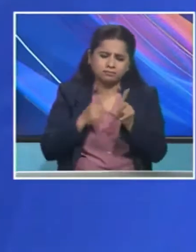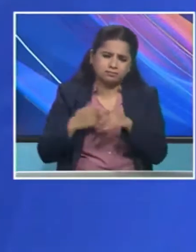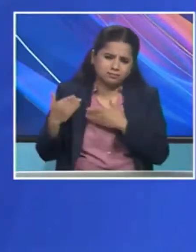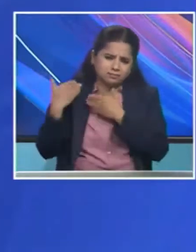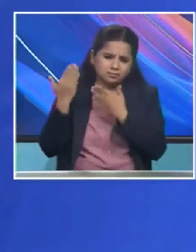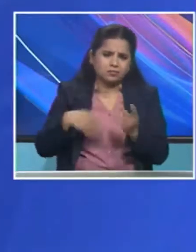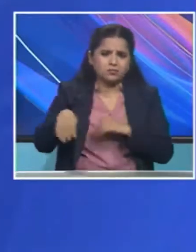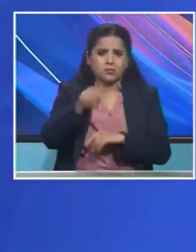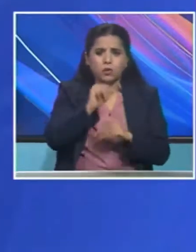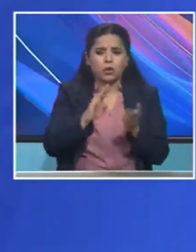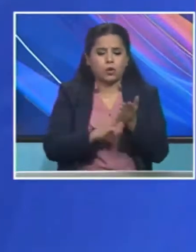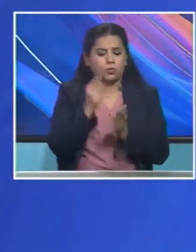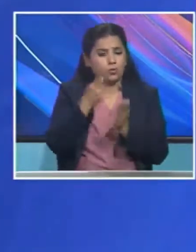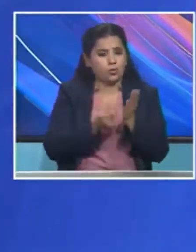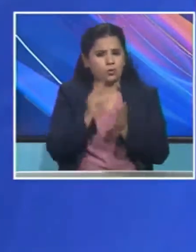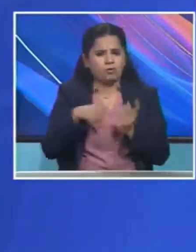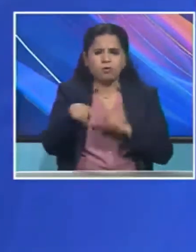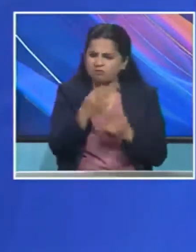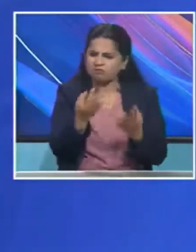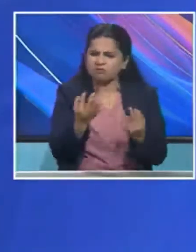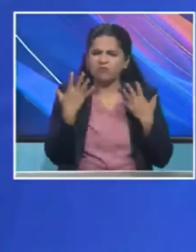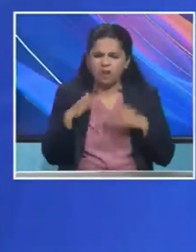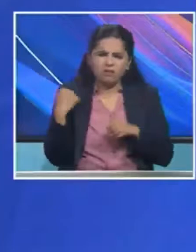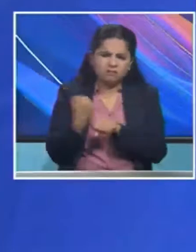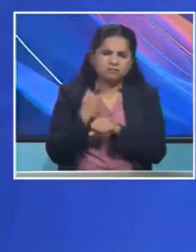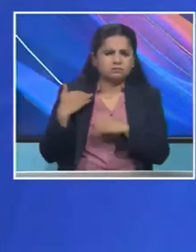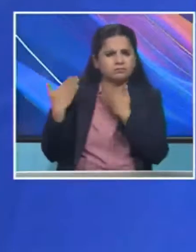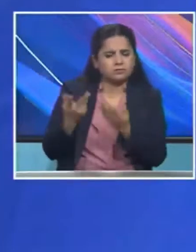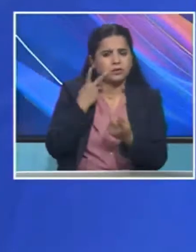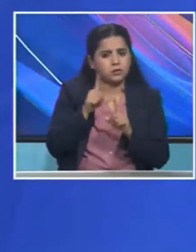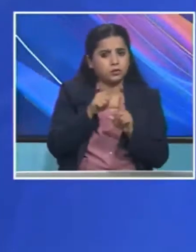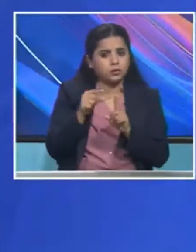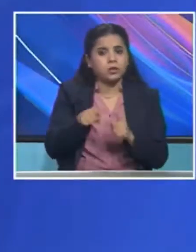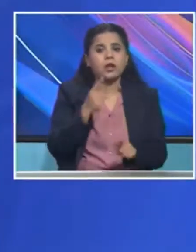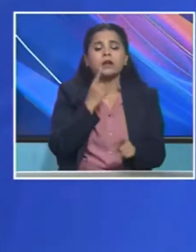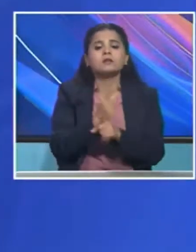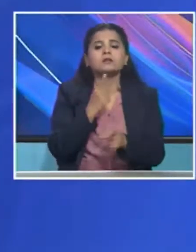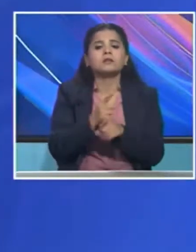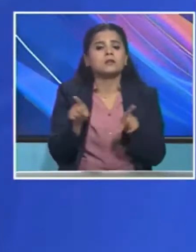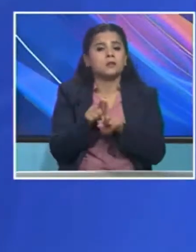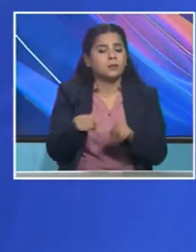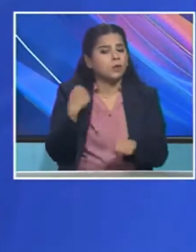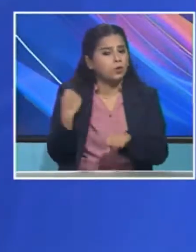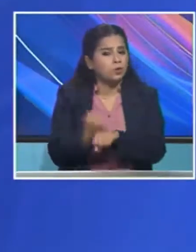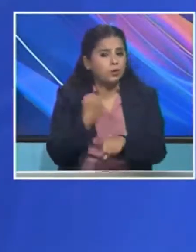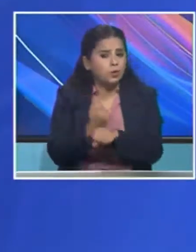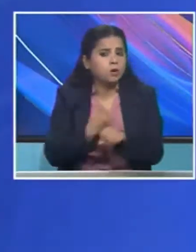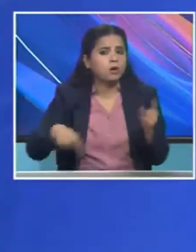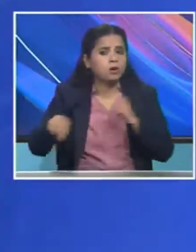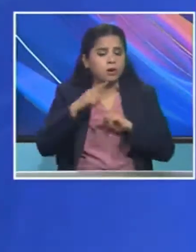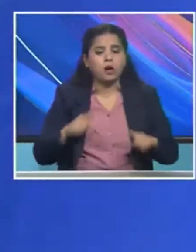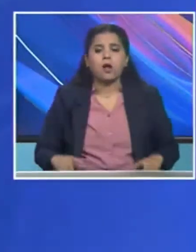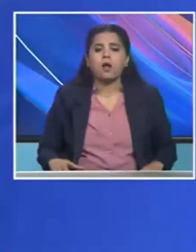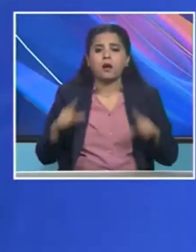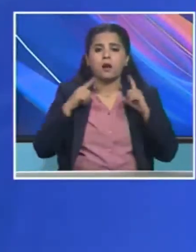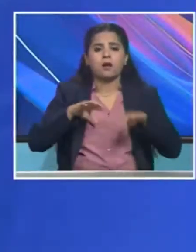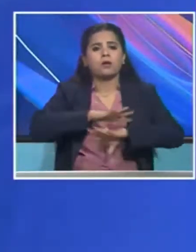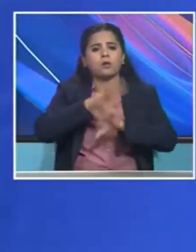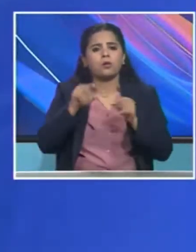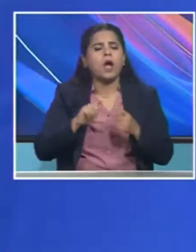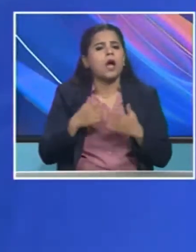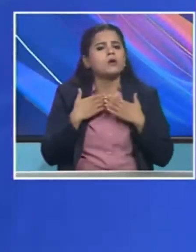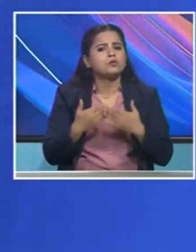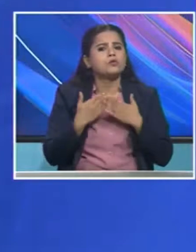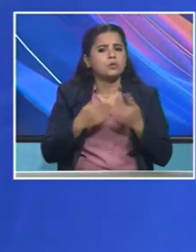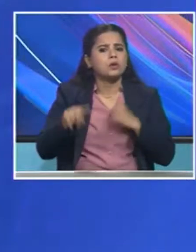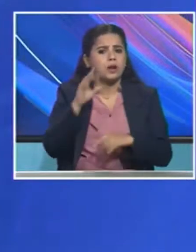द्रौपदी मुर्मू का जीवन बेदाग रहा है। एक शिक्षिका के रूप में काम करने और सार्वजनिक जीवन में रहकर शिक्षा के महत्व को करीब